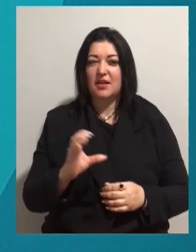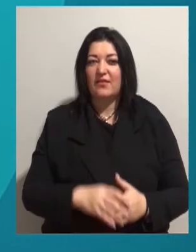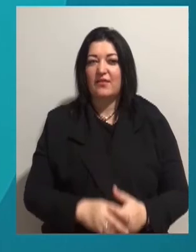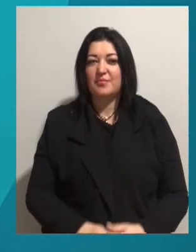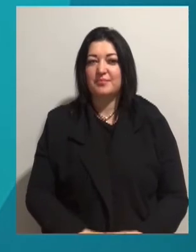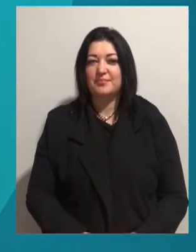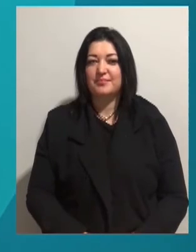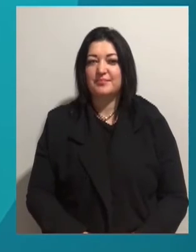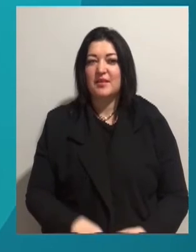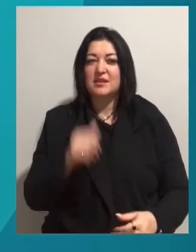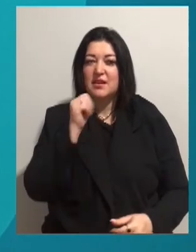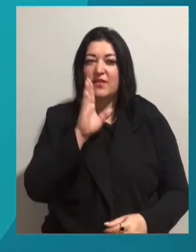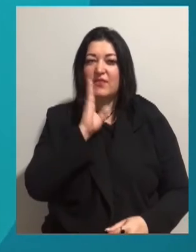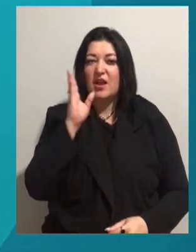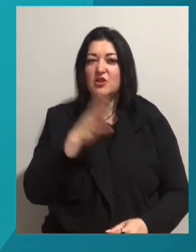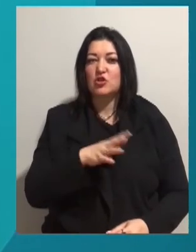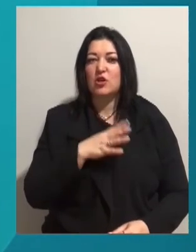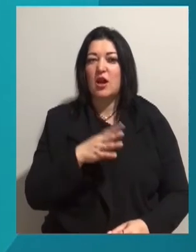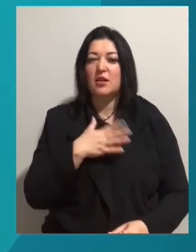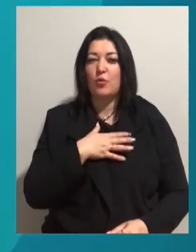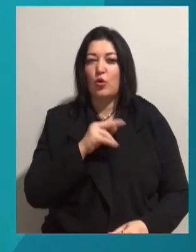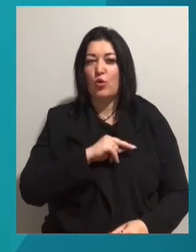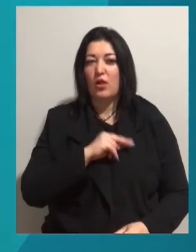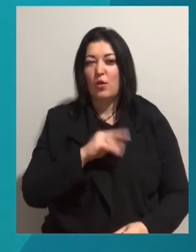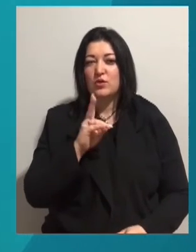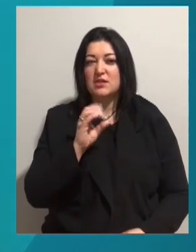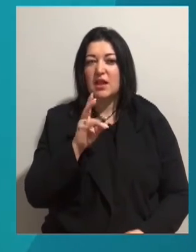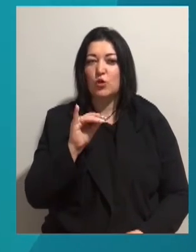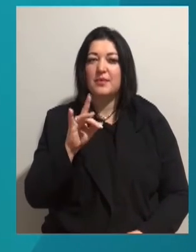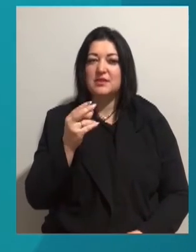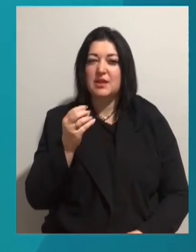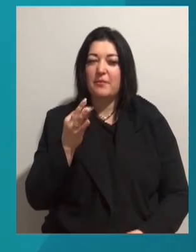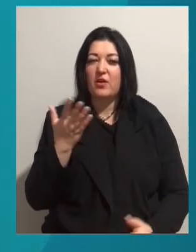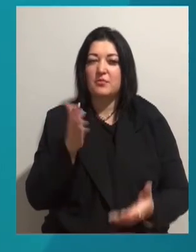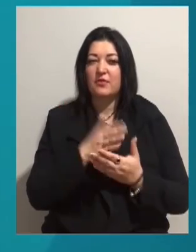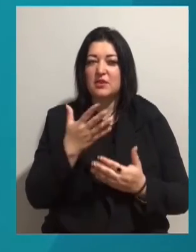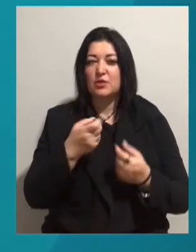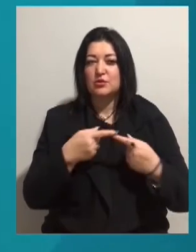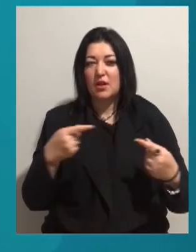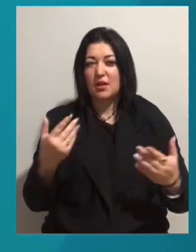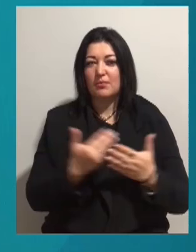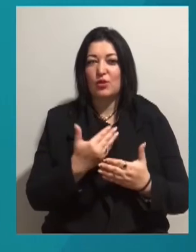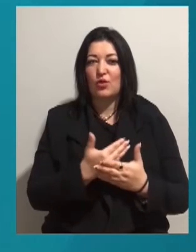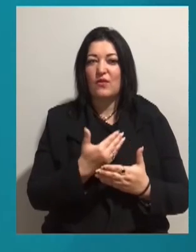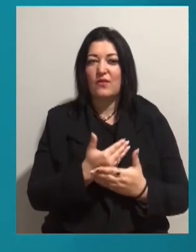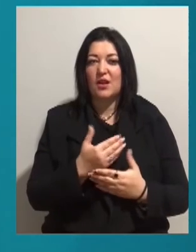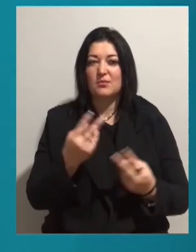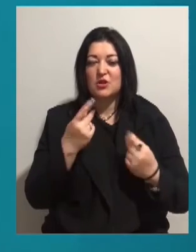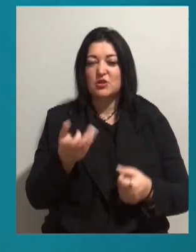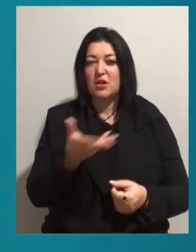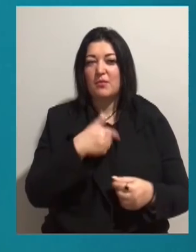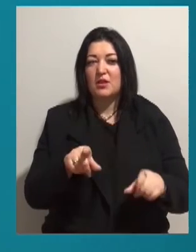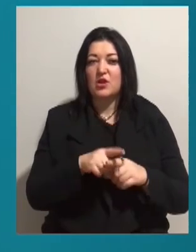Завтра вранці чекайте на мою колегу Ксенію Процепову, яка познайомить вас із останніми новинами. Стежте за нами також за